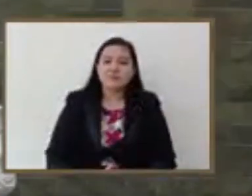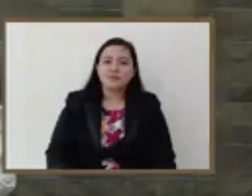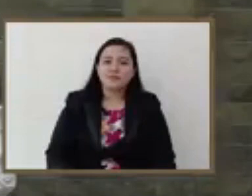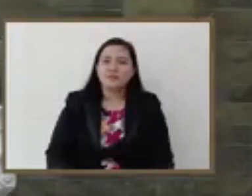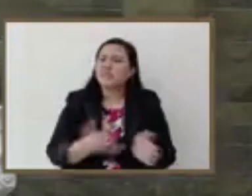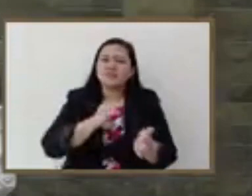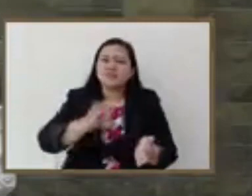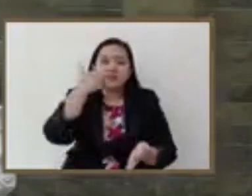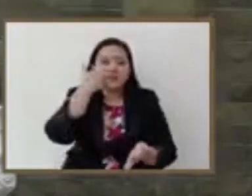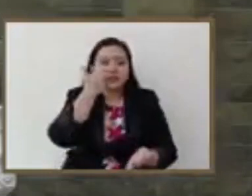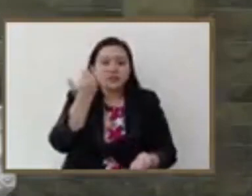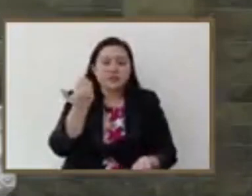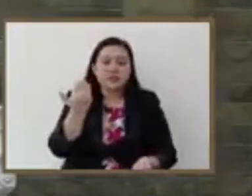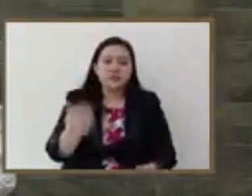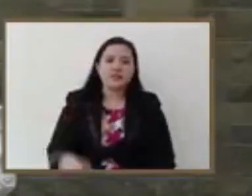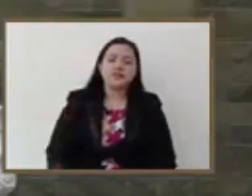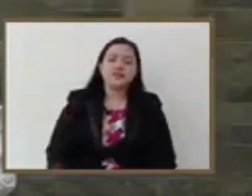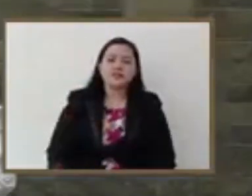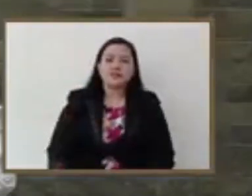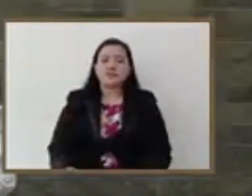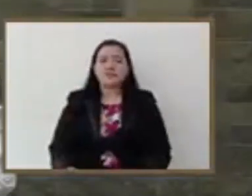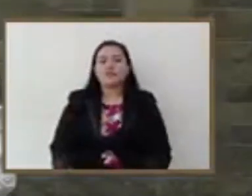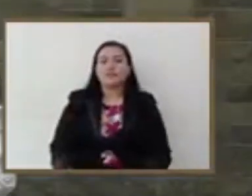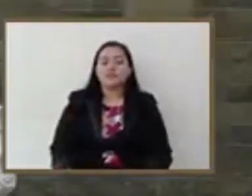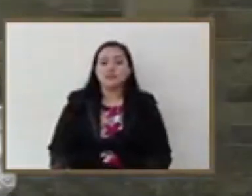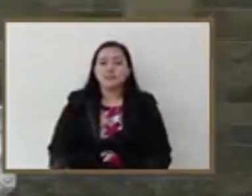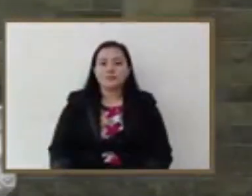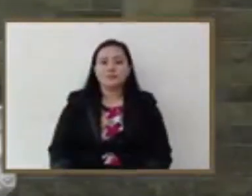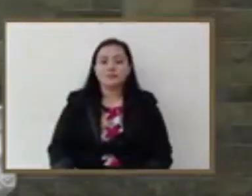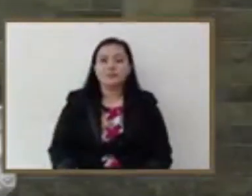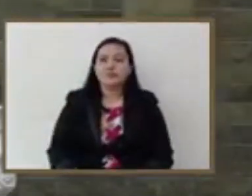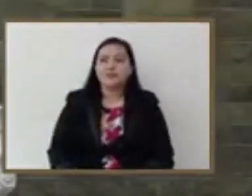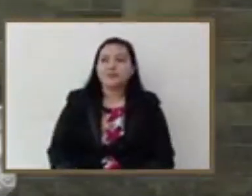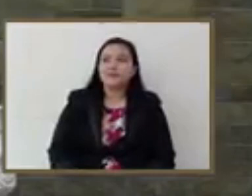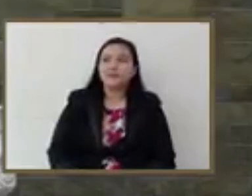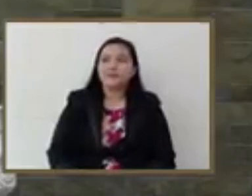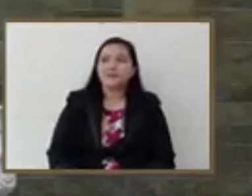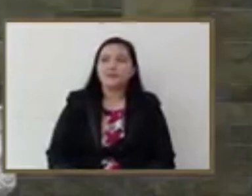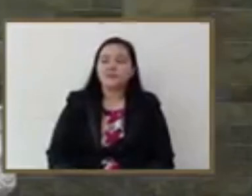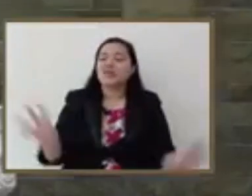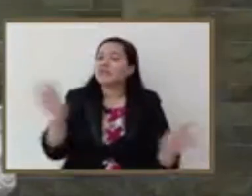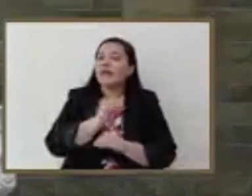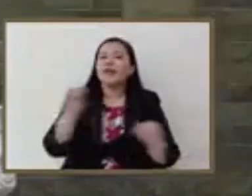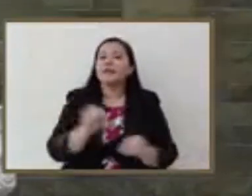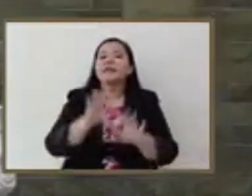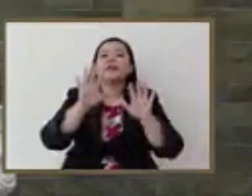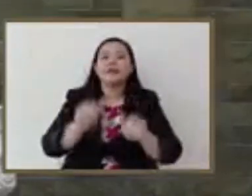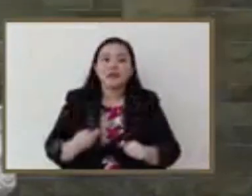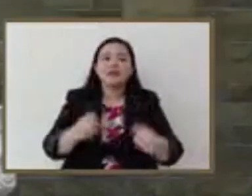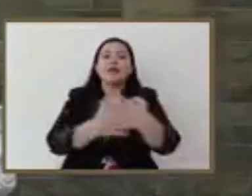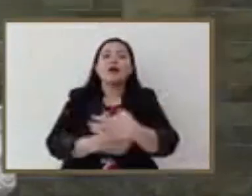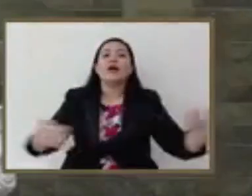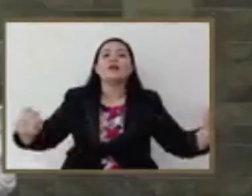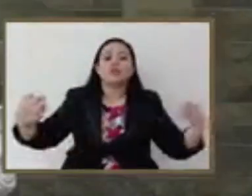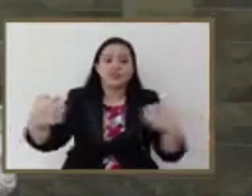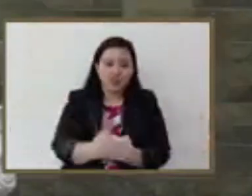You see, now listen, here's the thing. Wala hong pwedeng ipagpalit sa anumang tamang